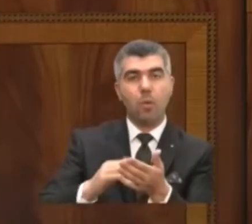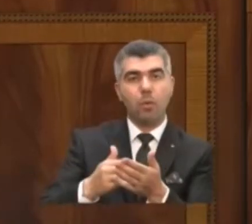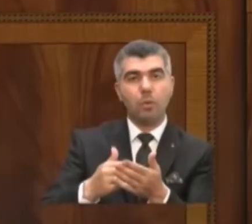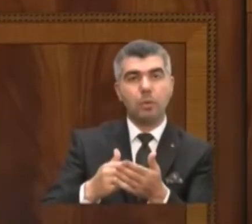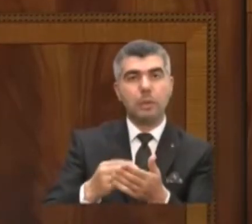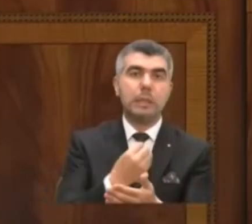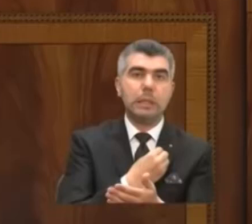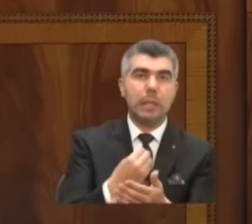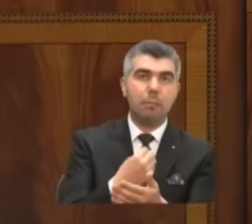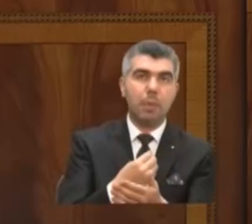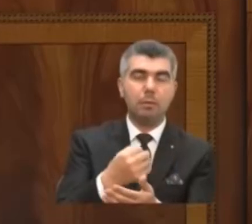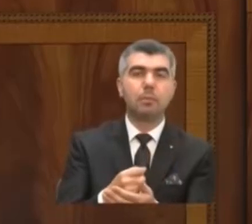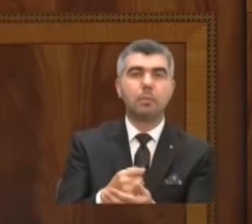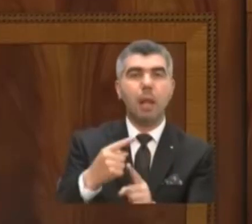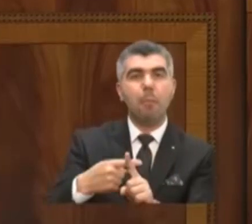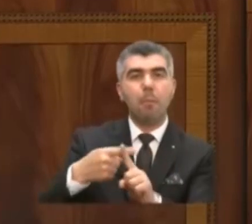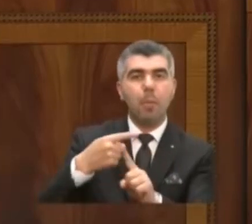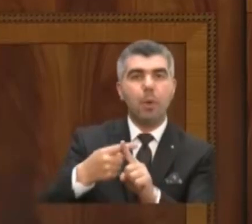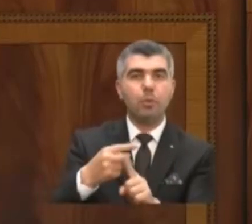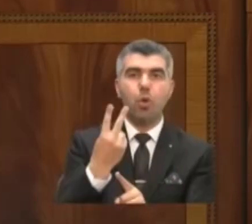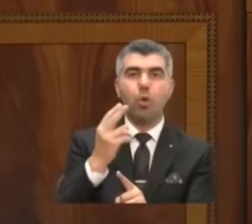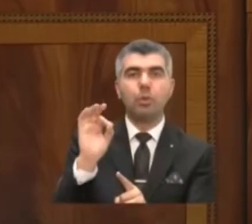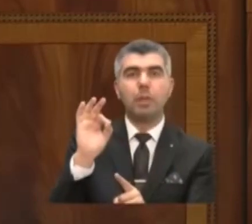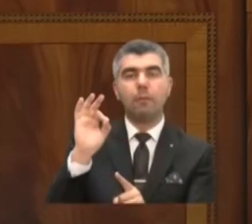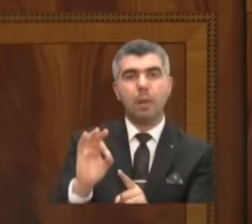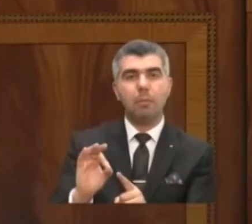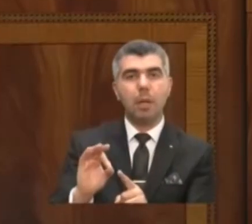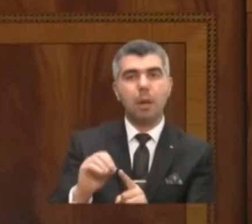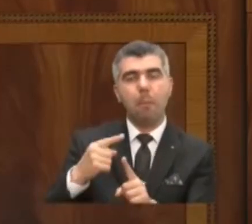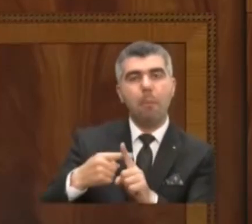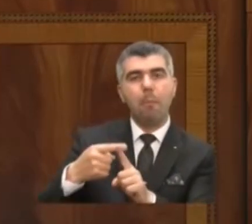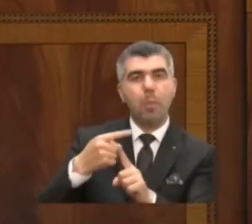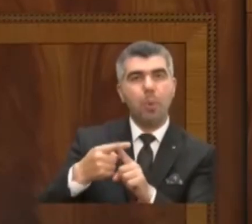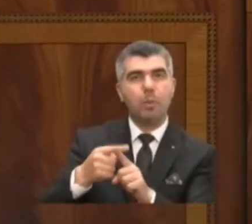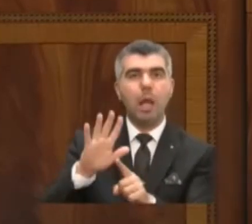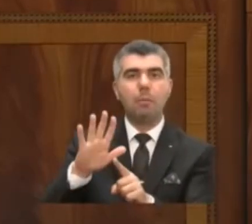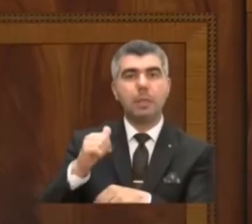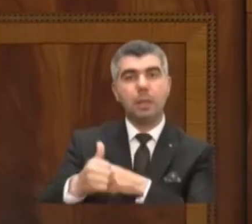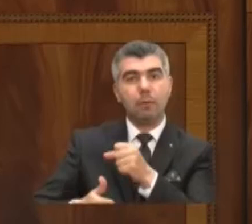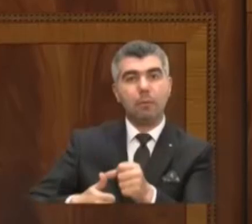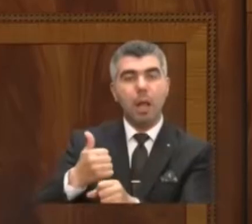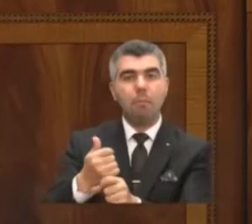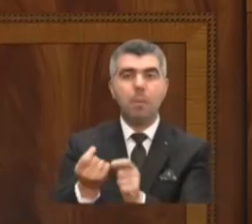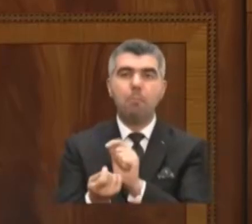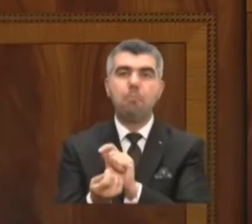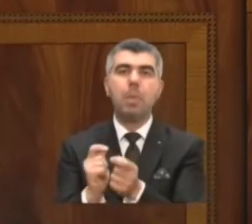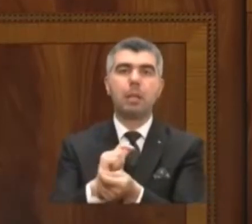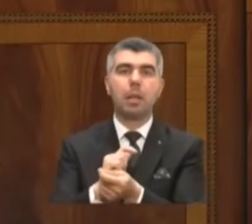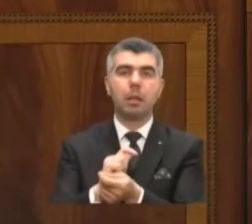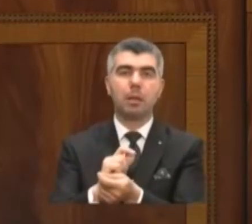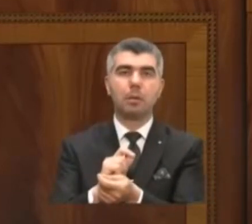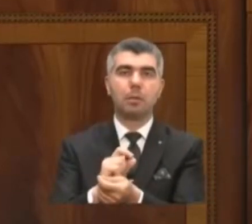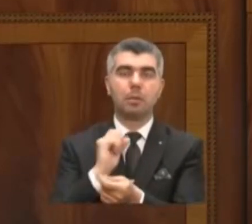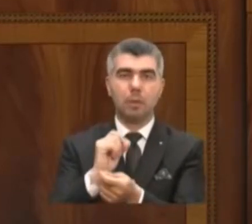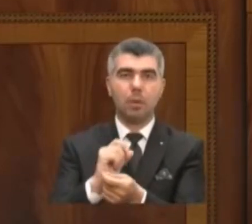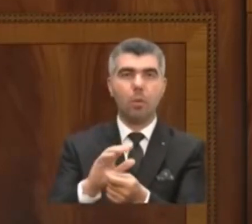ولكن غادي نطلعوا ب 20% كل سنة بخمس سنين إن شاء الله غادي ندوبليو لا كاباسيتي باش